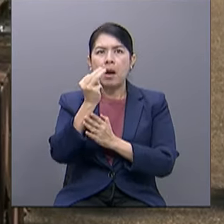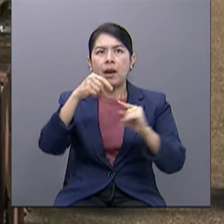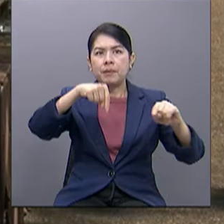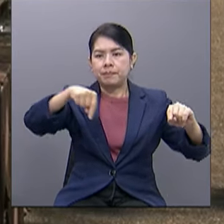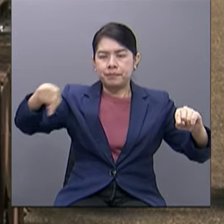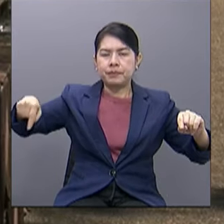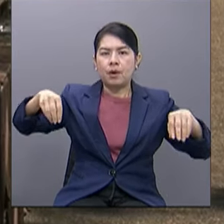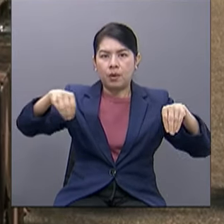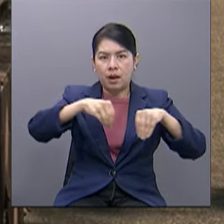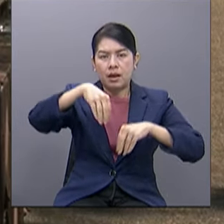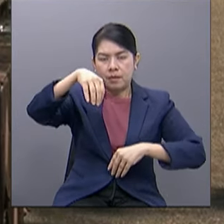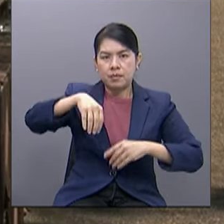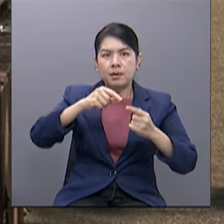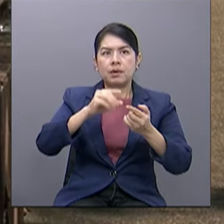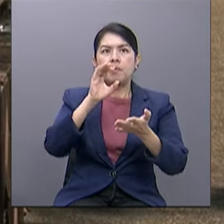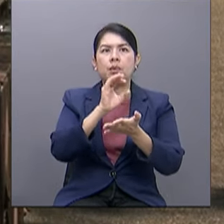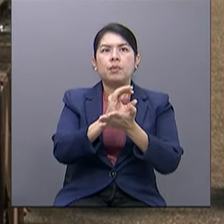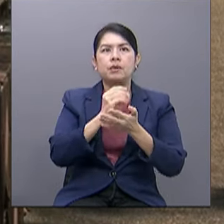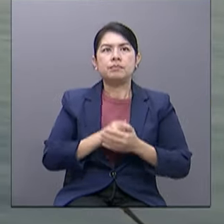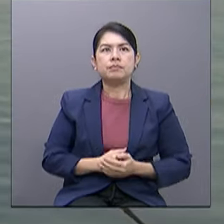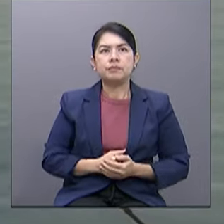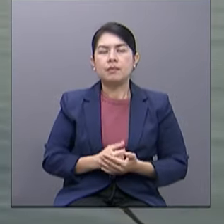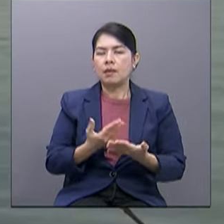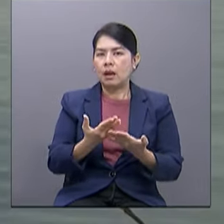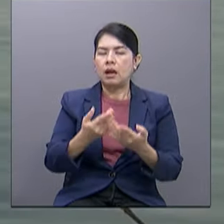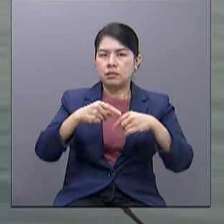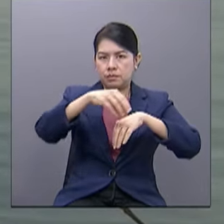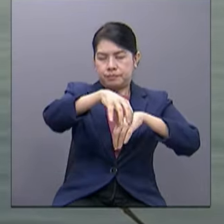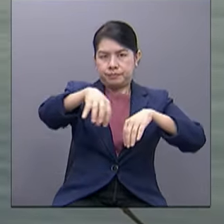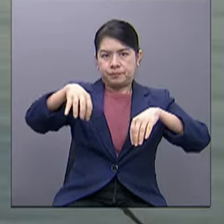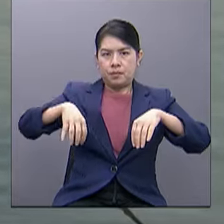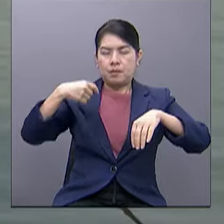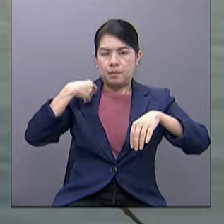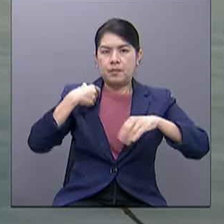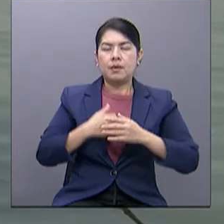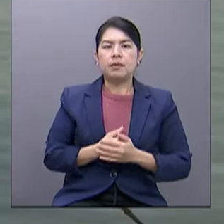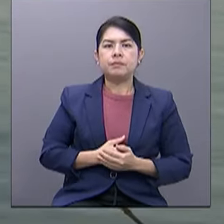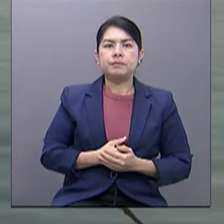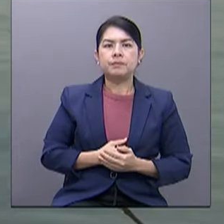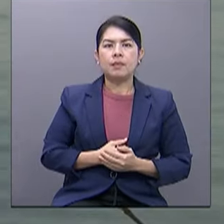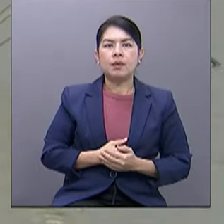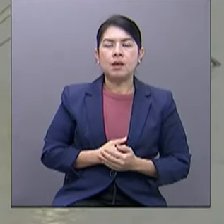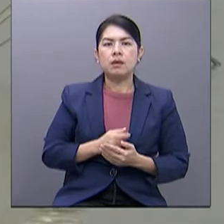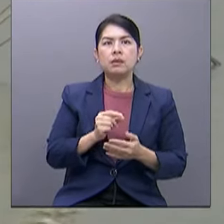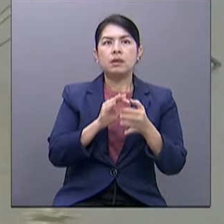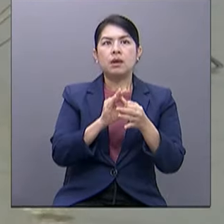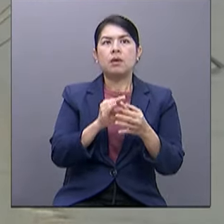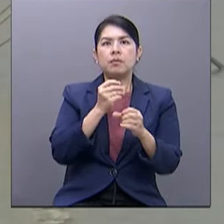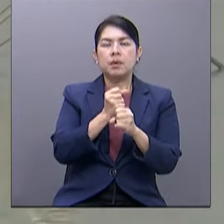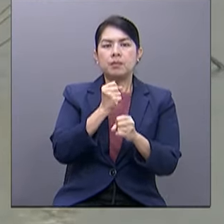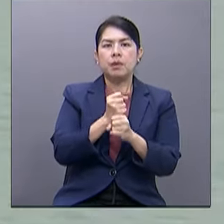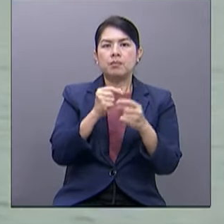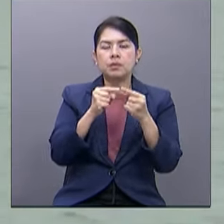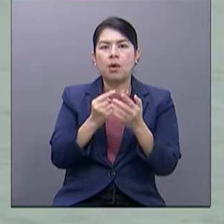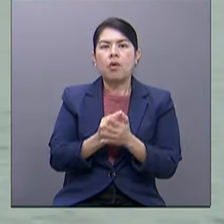านตำรวจน้ำประมงจังหวัดเจ้าท่าภูมิภาคสาขาสงขลาด้วยนะคะซึ่งการทำประมงผิดกฎหมายโด